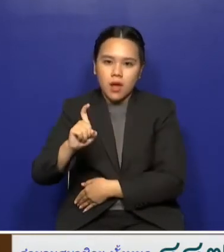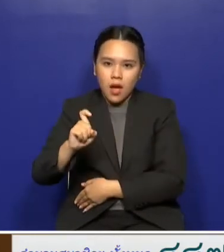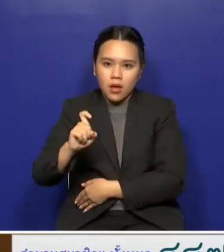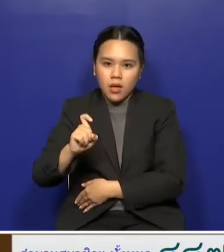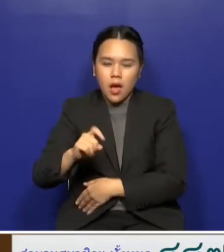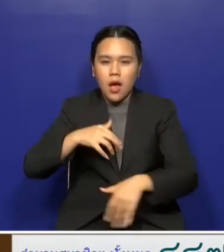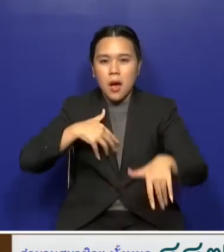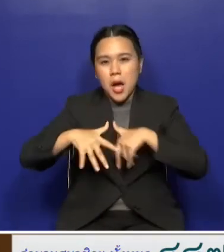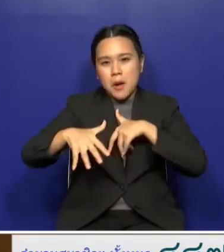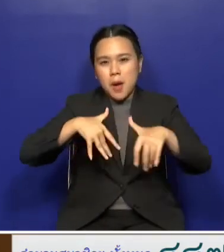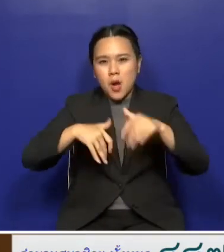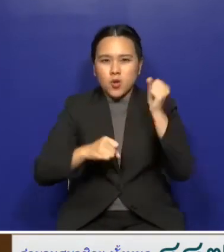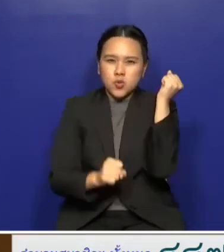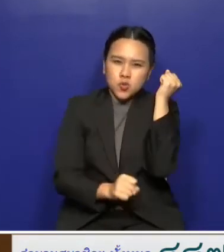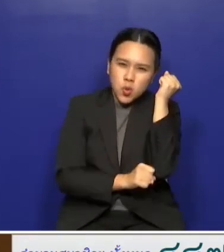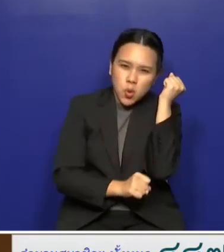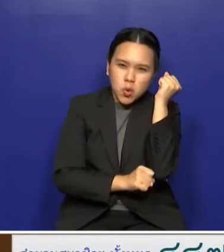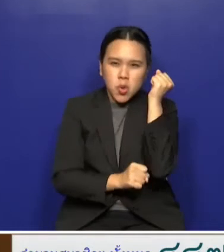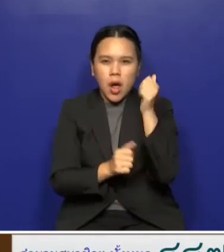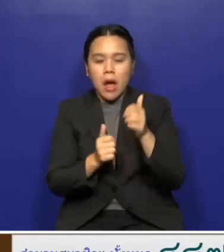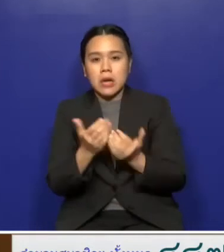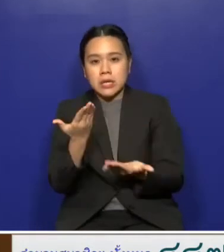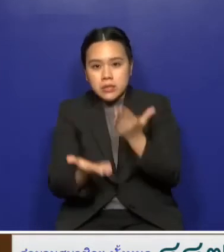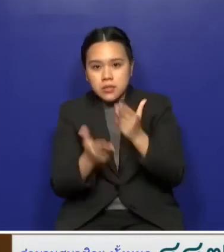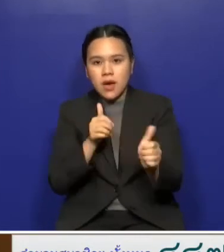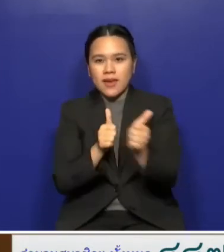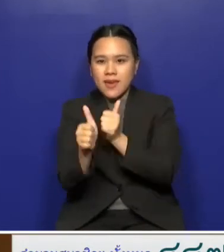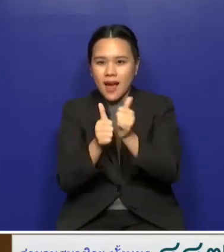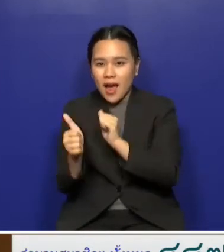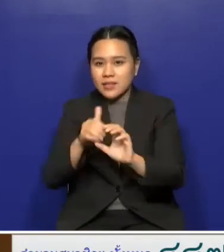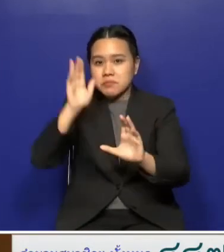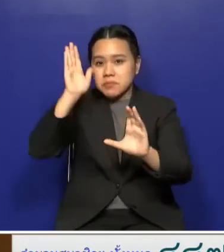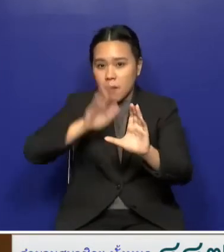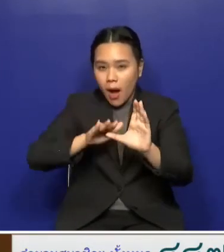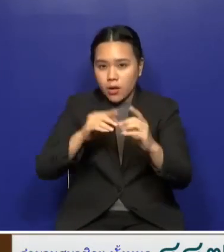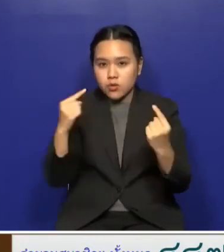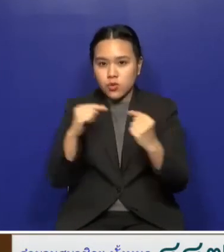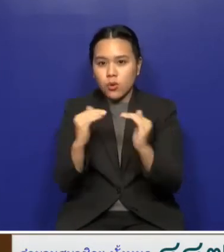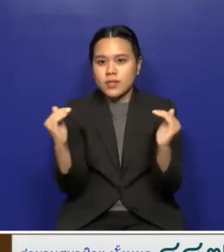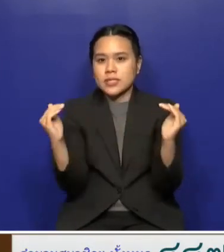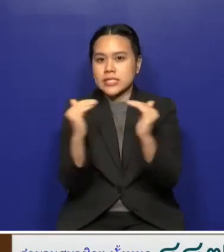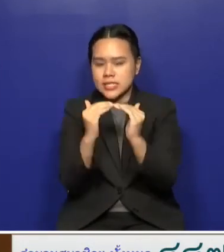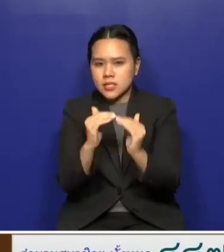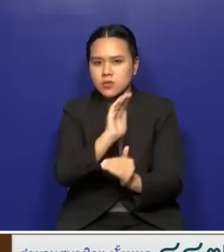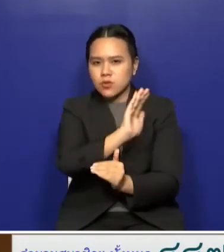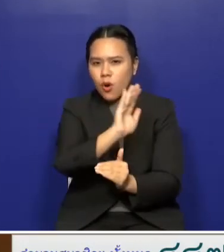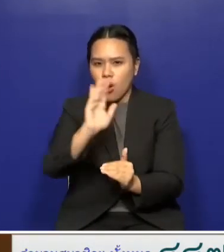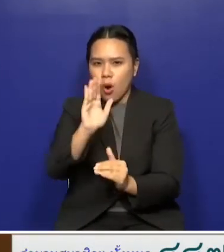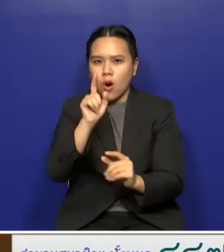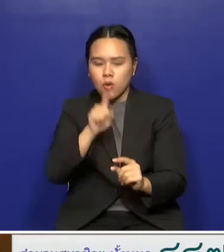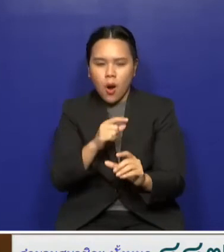นแข่งขันการลงทะเบียนแย่งเพื่อให้ได้สิทธิ์ที่พวกเขาสมควรจะได้รับอยู่แล้